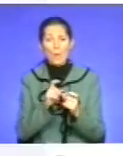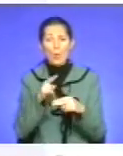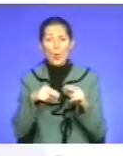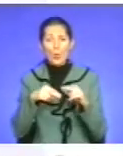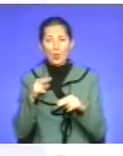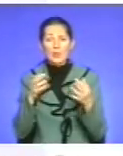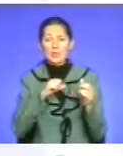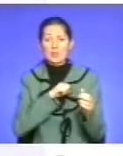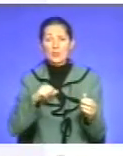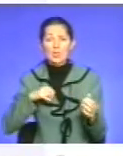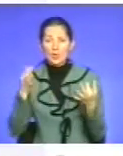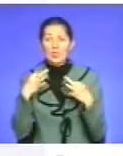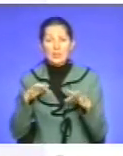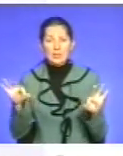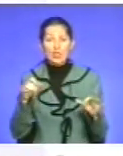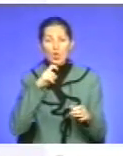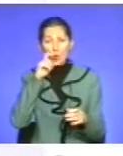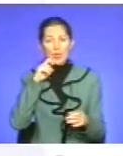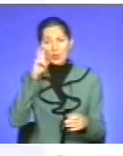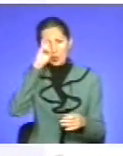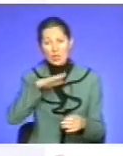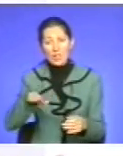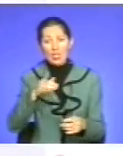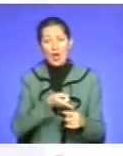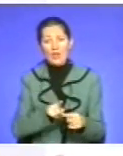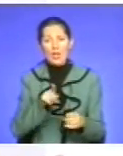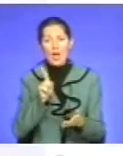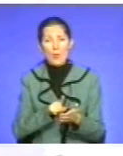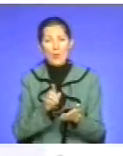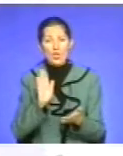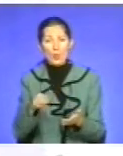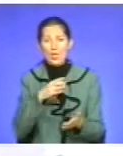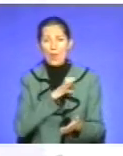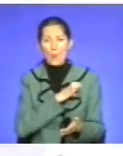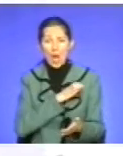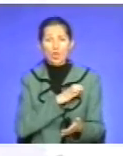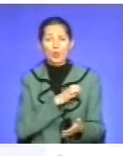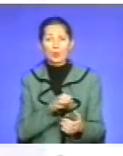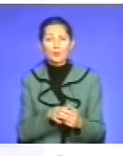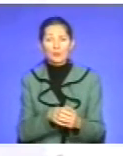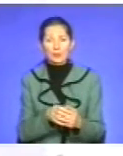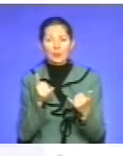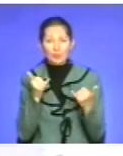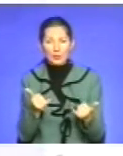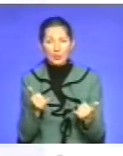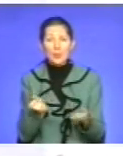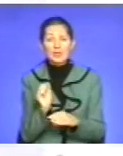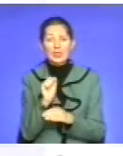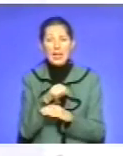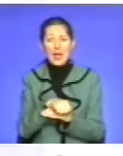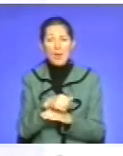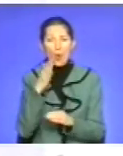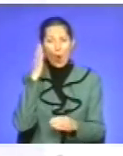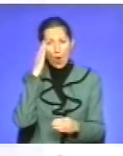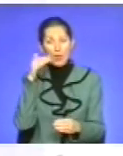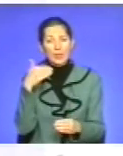самостійної, незалежної української держави, яка повинна бути багатою і заможною. І сьогодні ми схиляємо голови перед